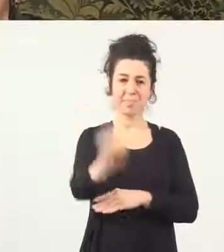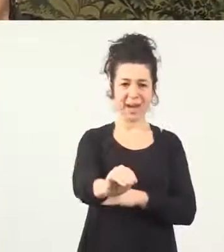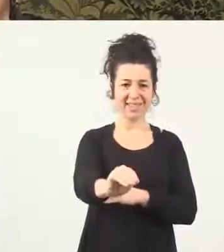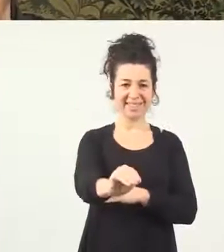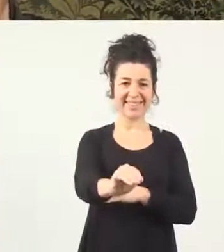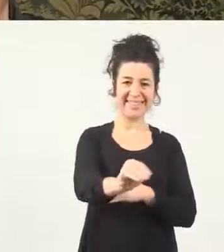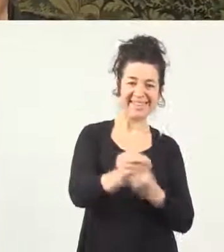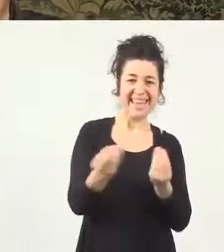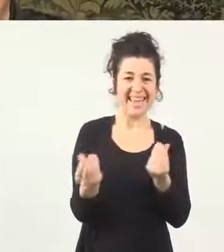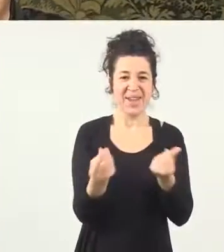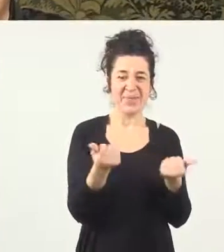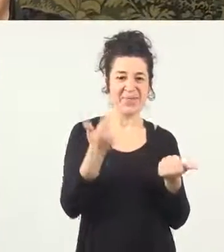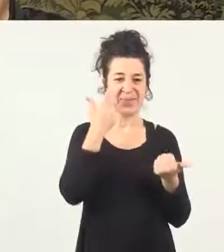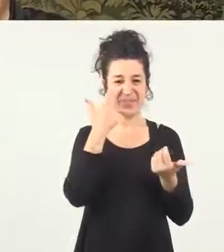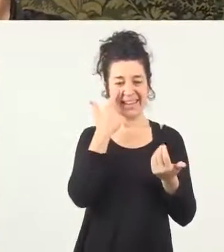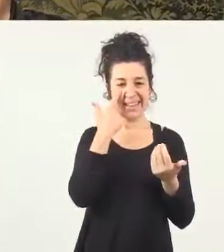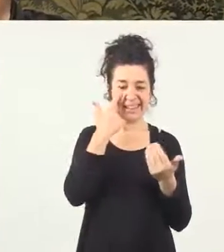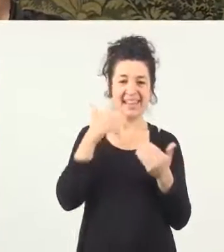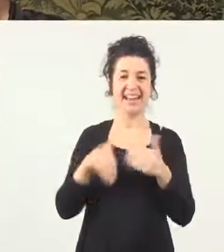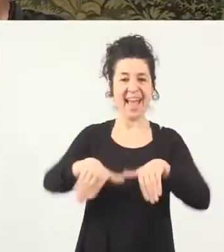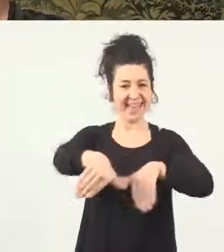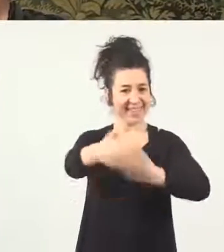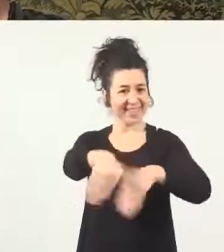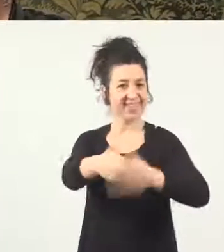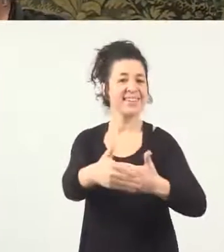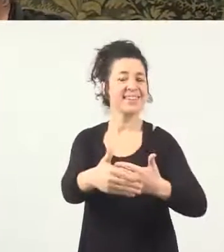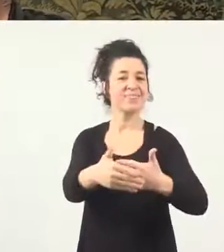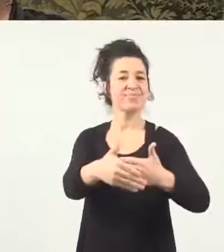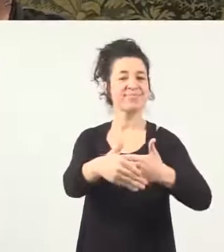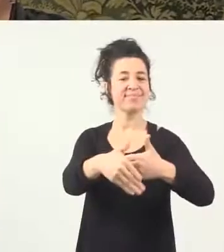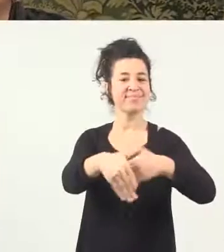urte ba kaleetan ez